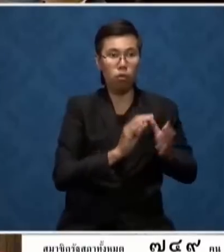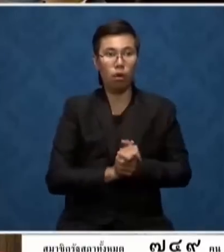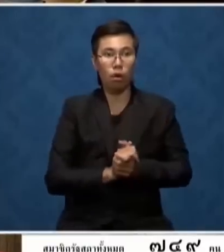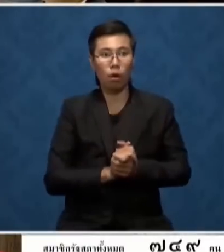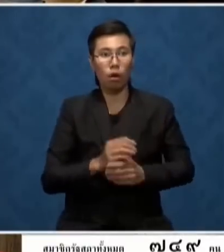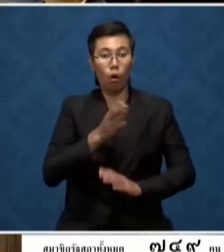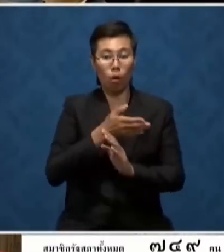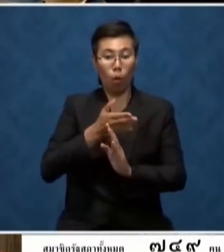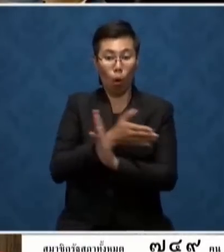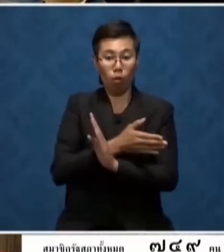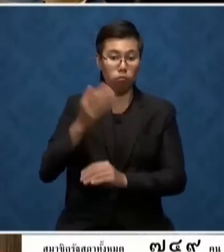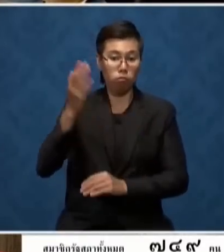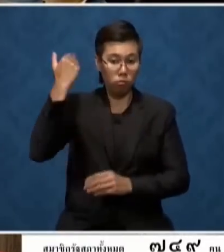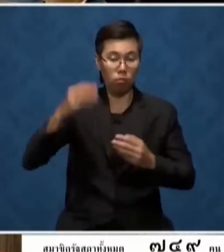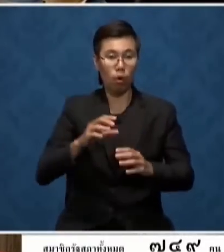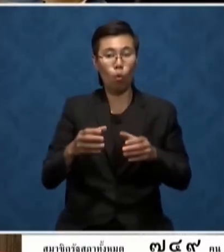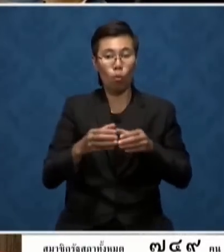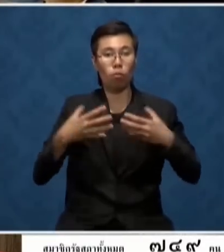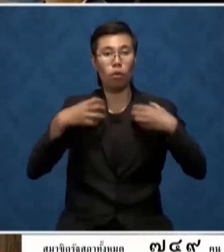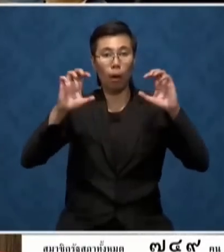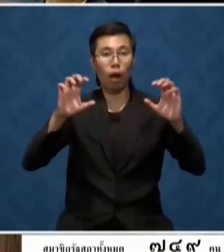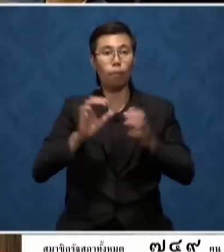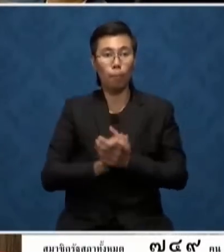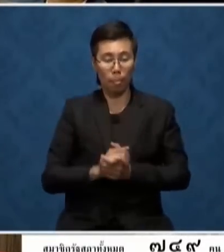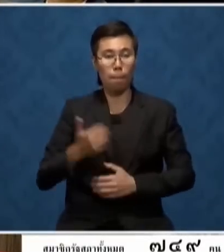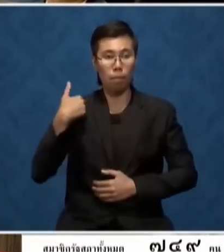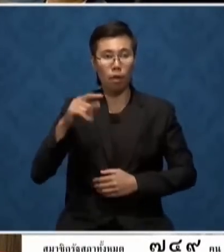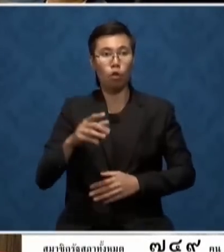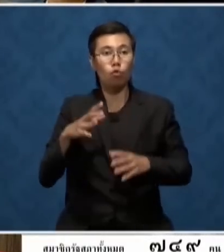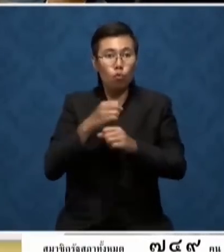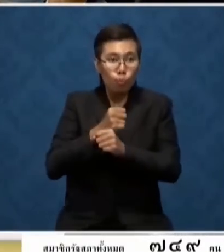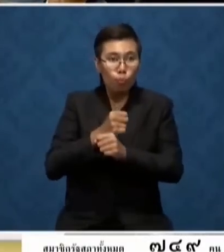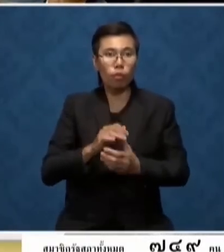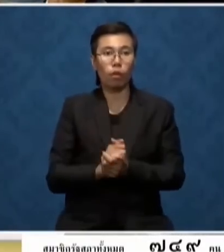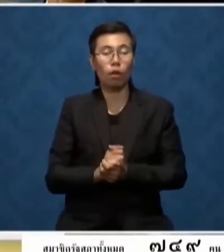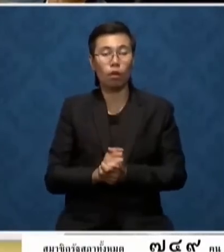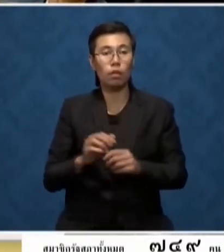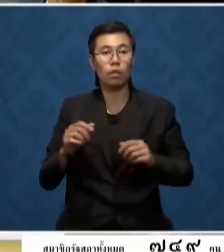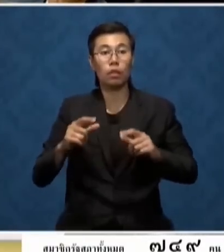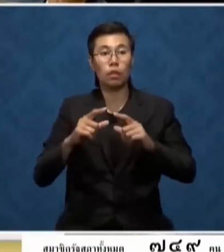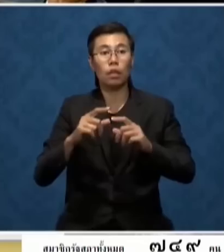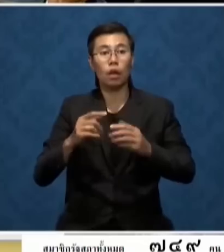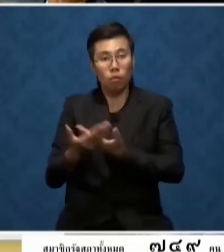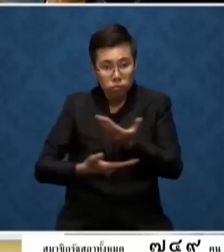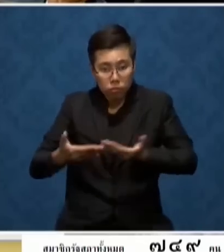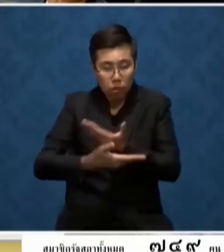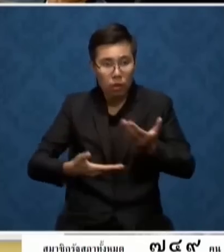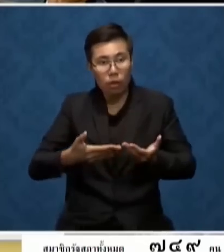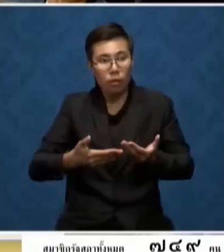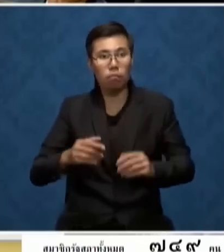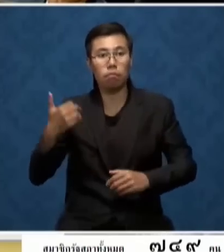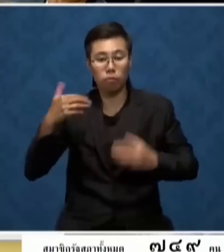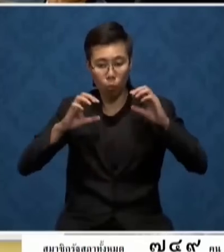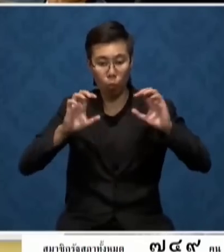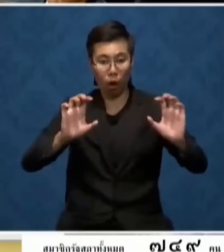รัฐบาลนะครับเราเองจะเคารพการหารือแล้วก็ผลสรุปในเรื่องของการหารือในส่วนของเว็บทั้ง